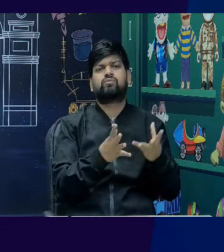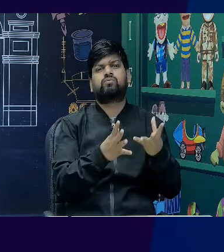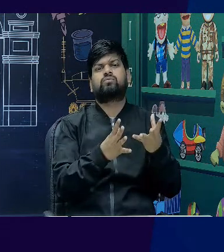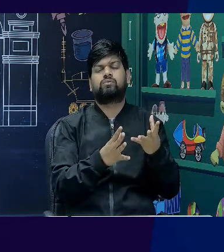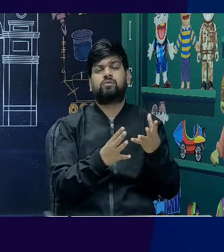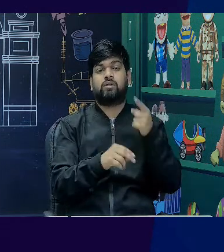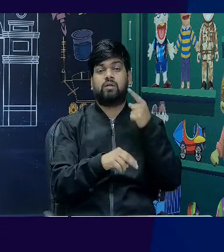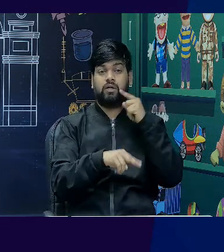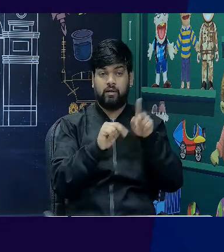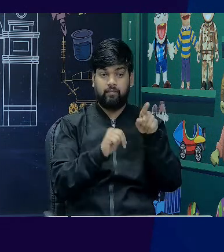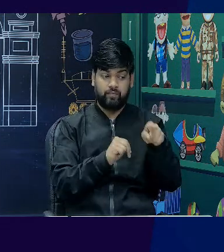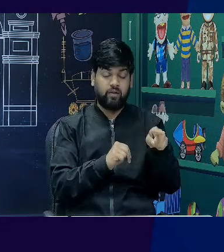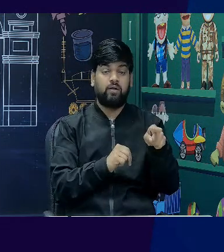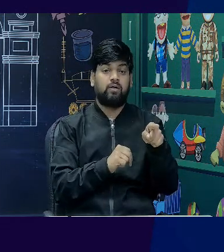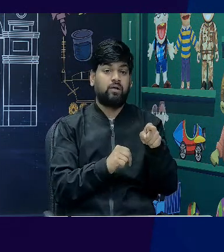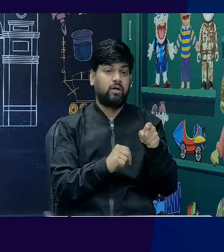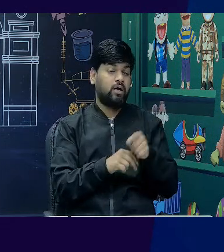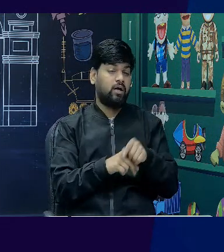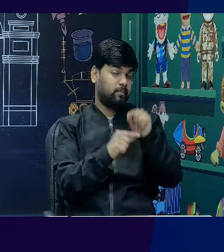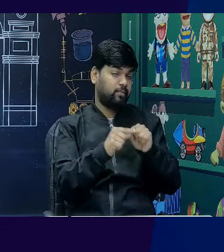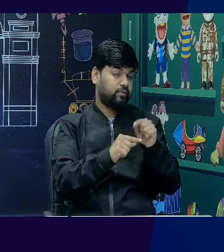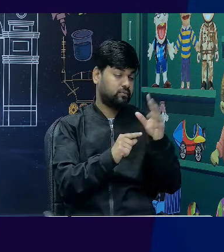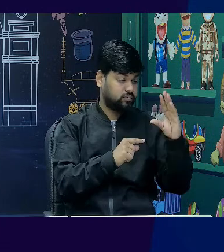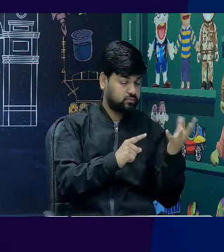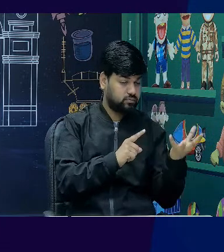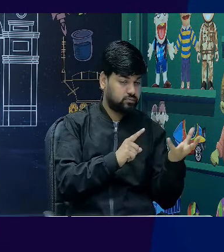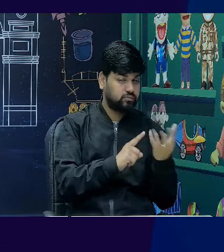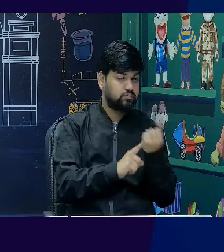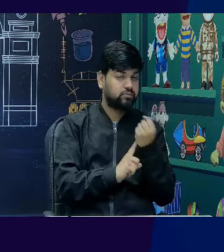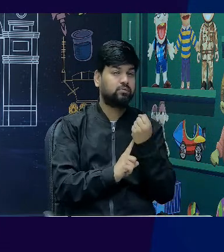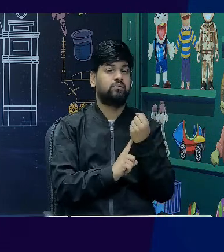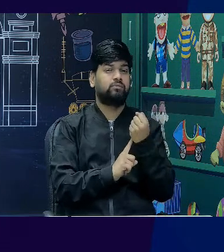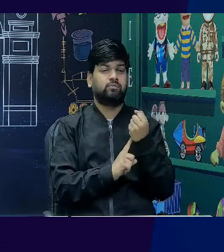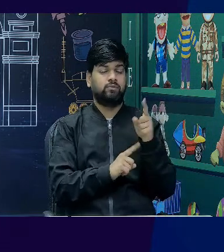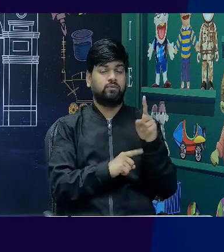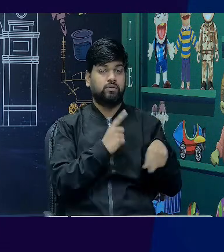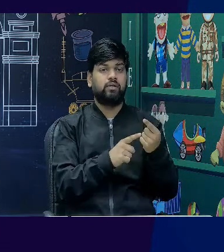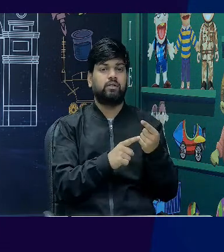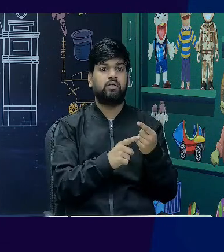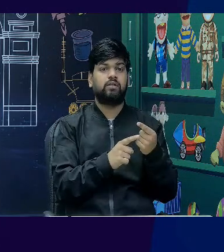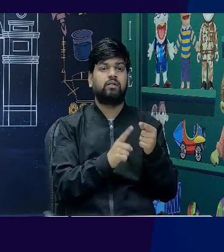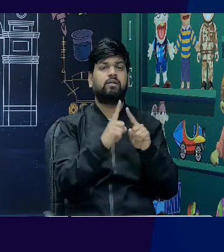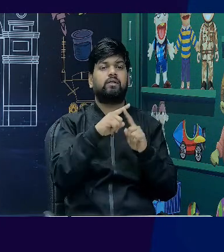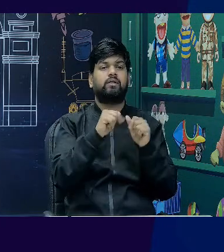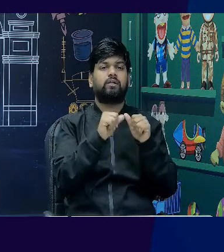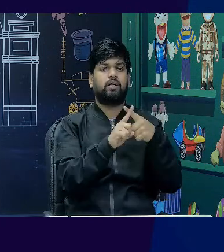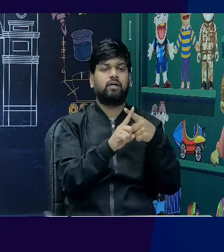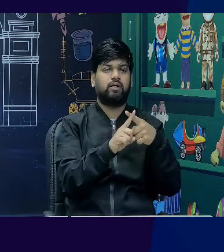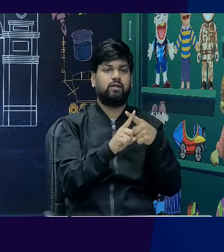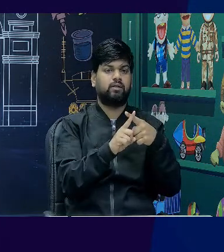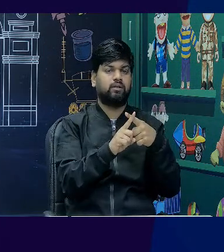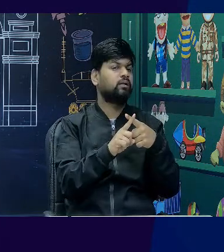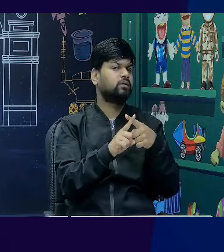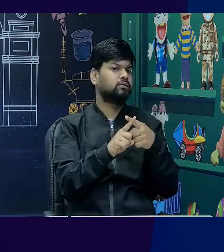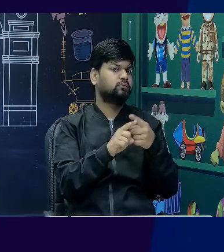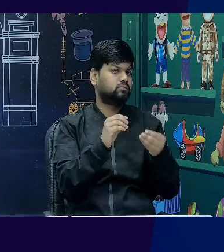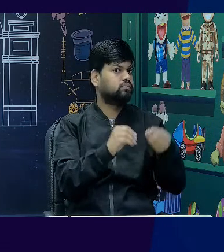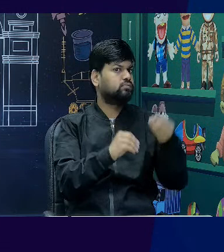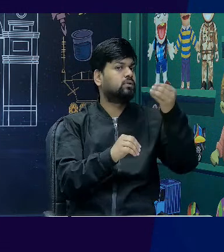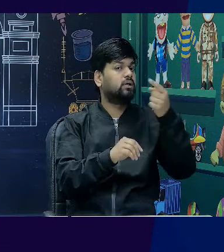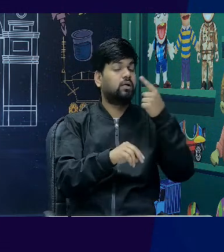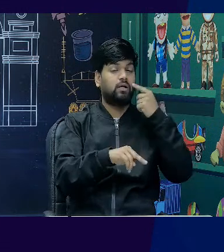और टैक्स बढ़ा देती है, और अगर डिफ्लेशन होती है तो गवर्नमेंट अपनी स्पेंडिंग इंक्रीज करती है और टैक्स कम कर देती